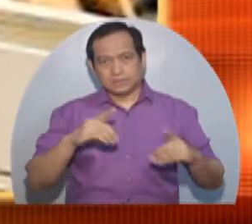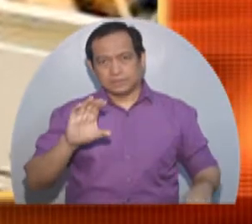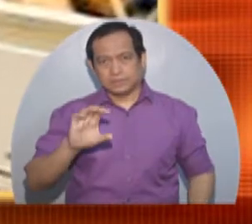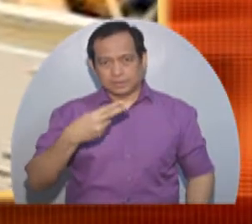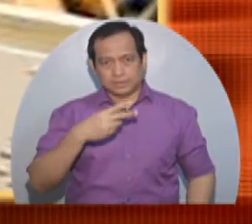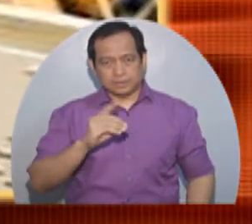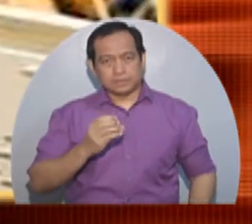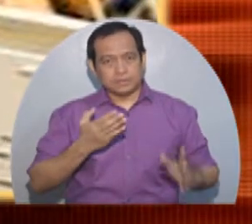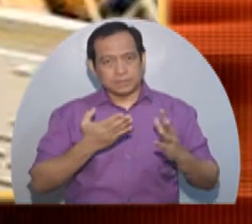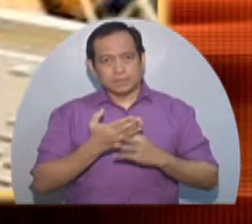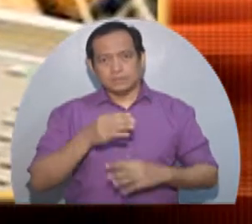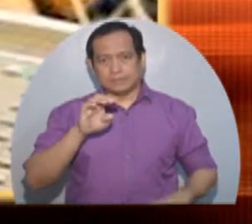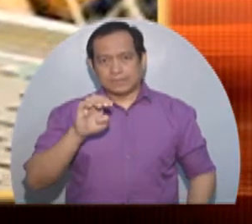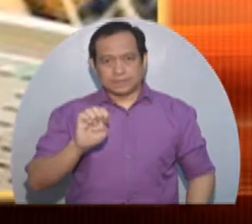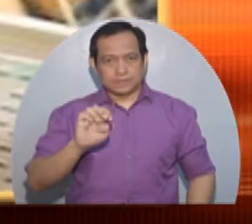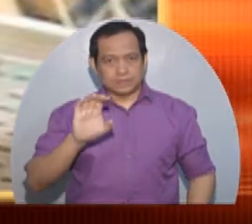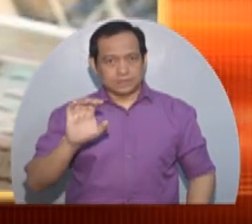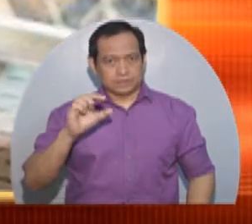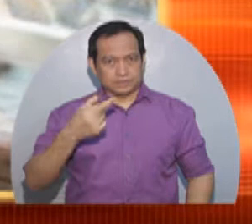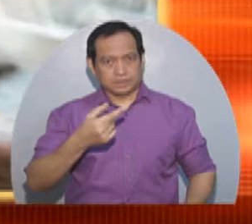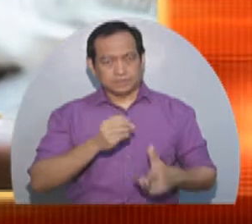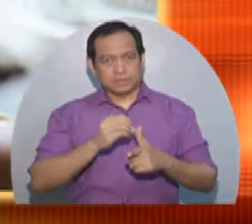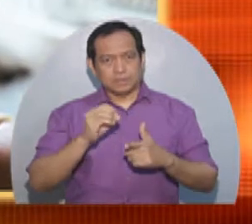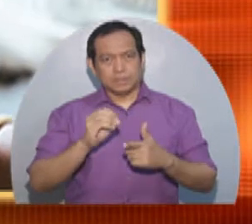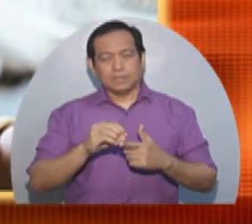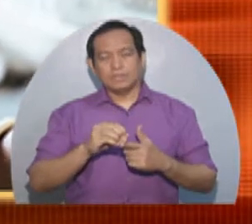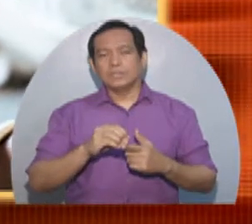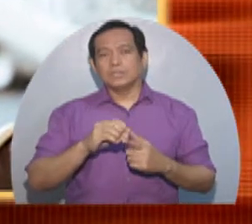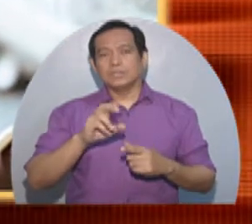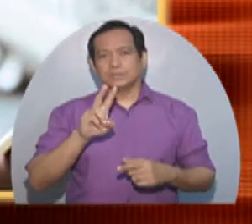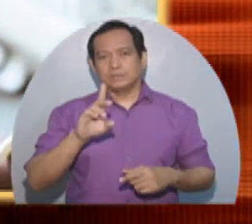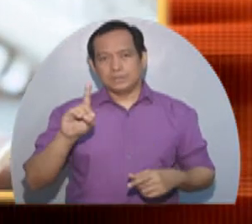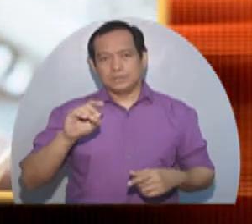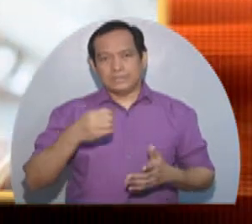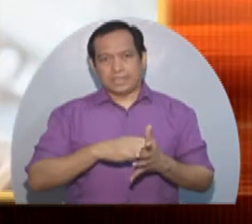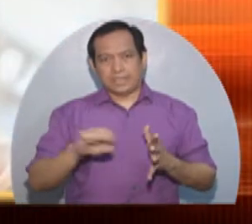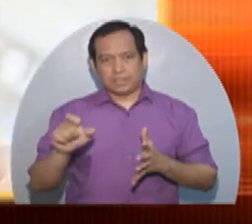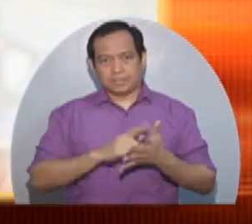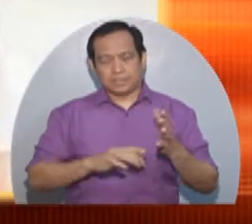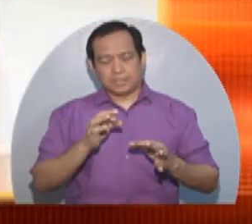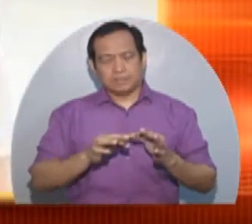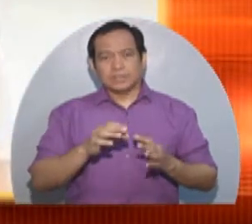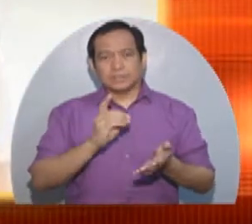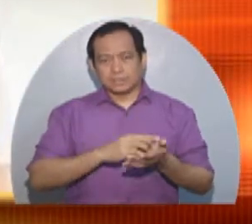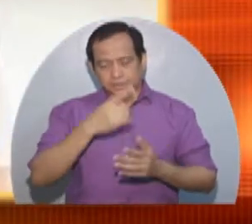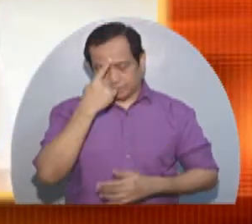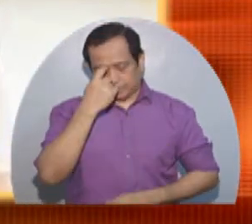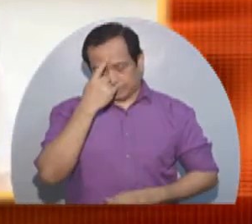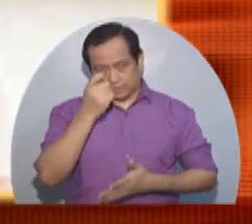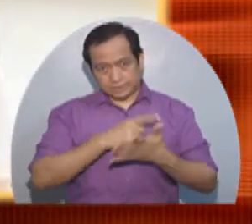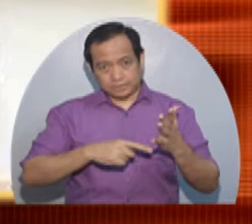Nadadiagnose ang CHD sa pamamagitan ng ECG o yung tinatawag na 2D echo. Kapag nagsuspet sa mga